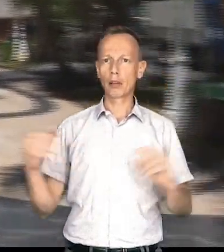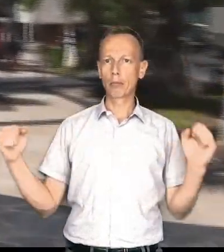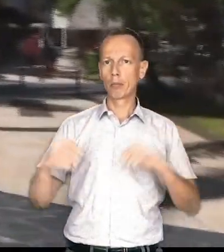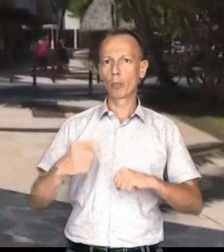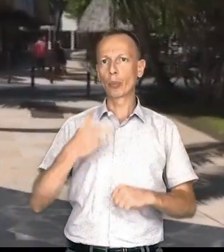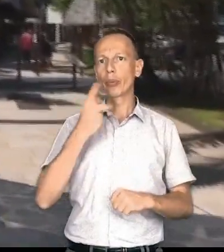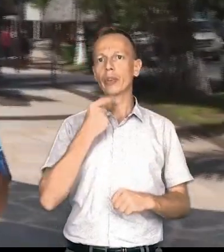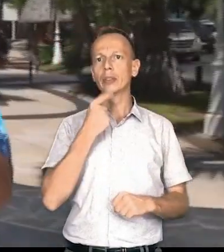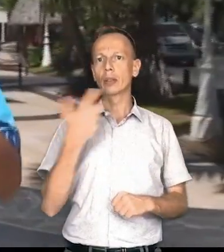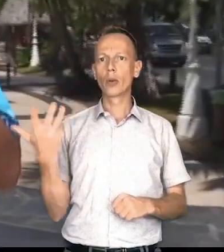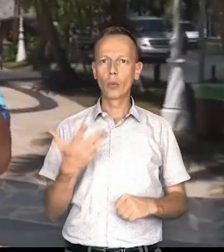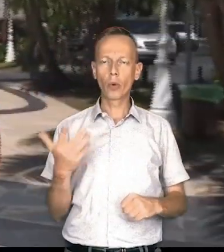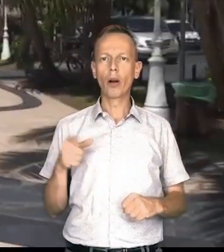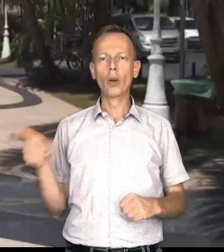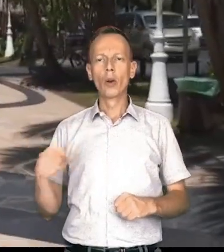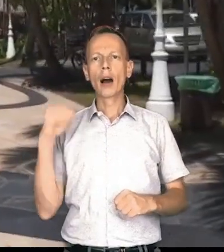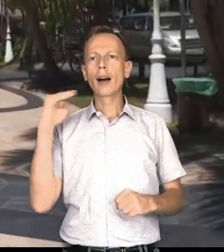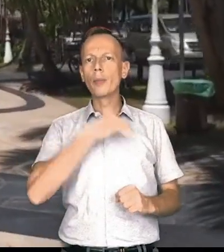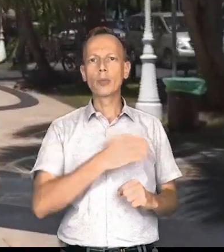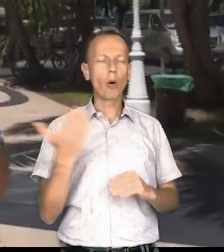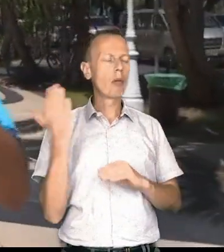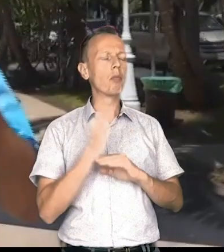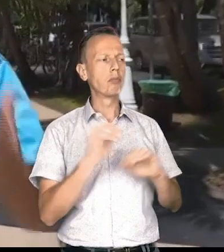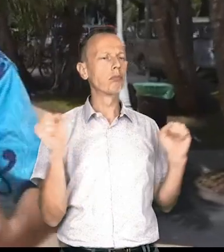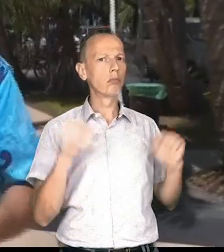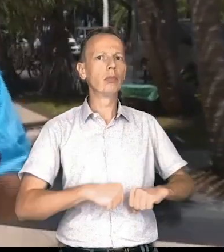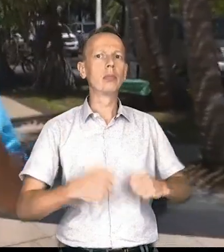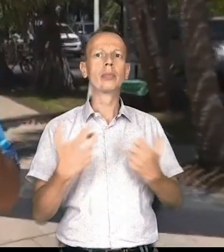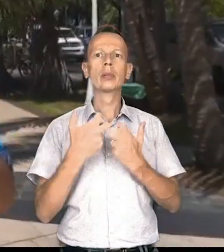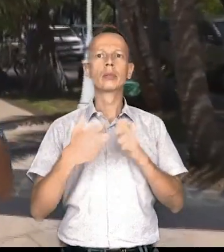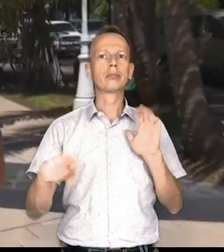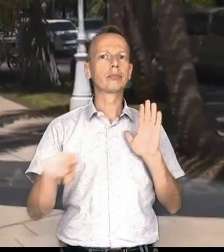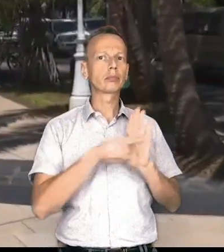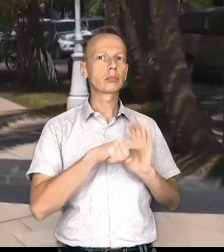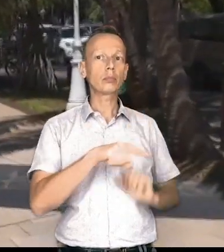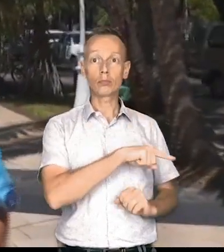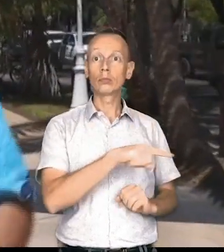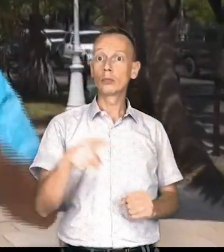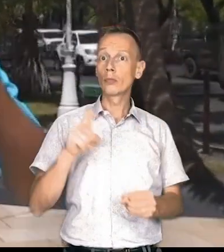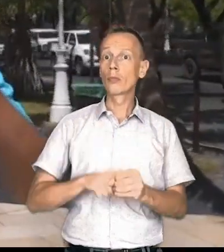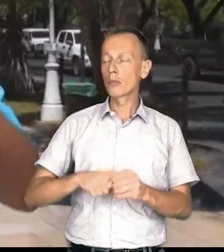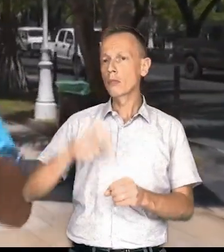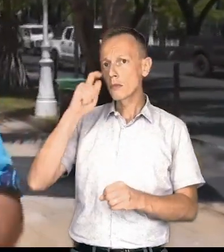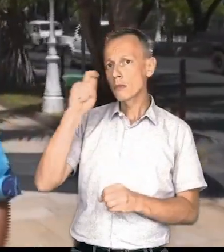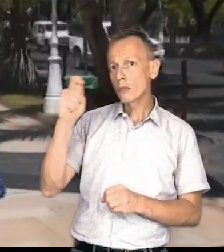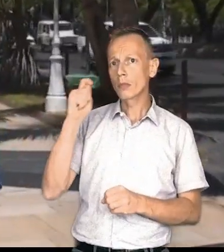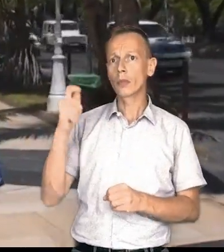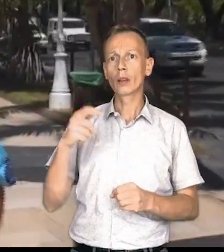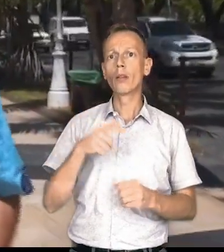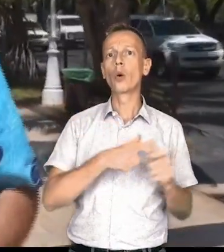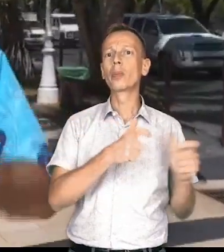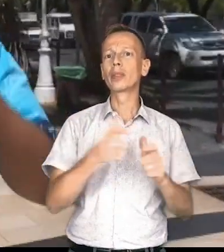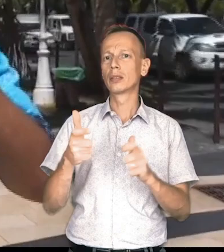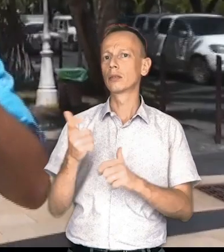Sur le chapitre social, la concorde a été plus facile à trouver. Le gouvernement avait donné des gages très rapidement. La première mesure, saluée